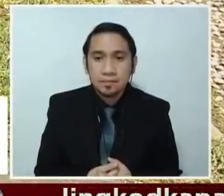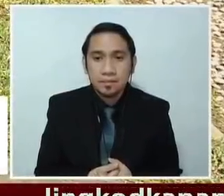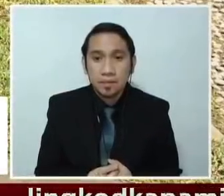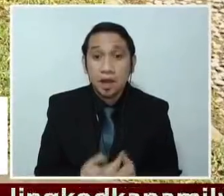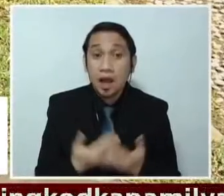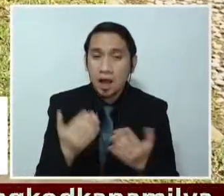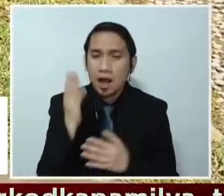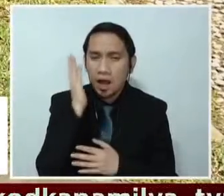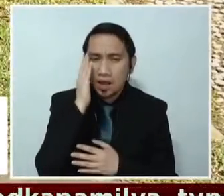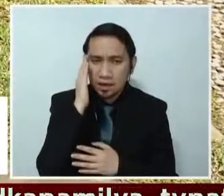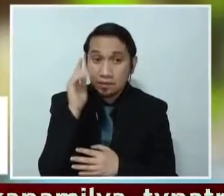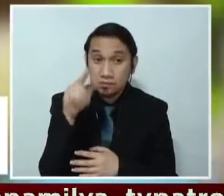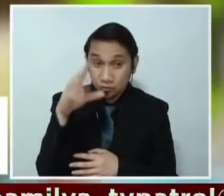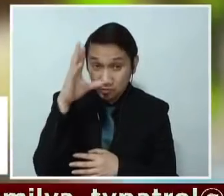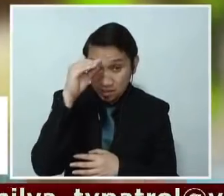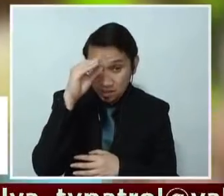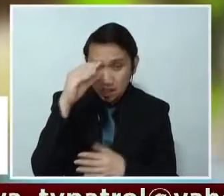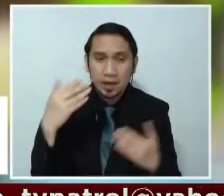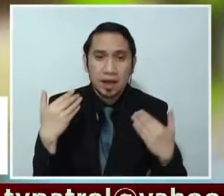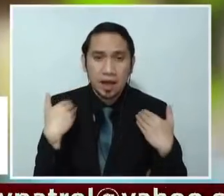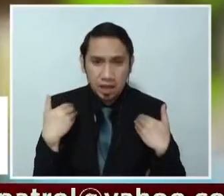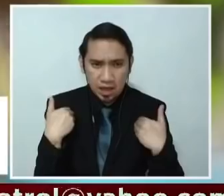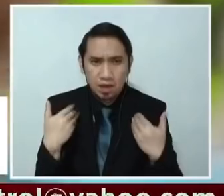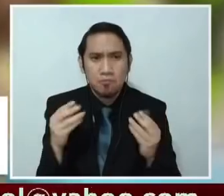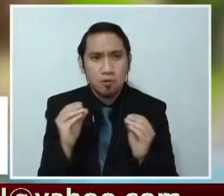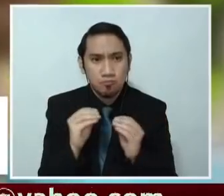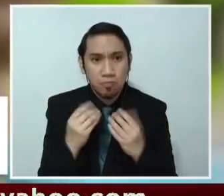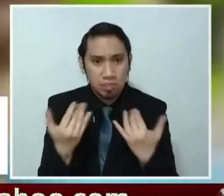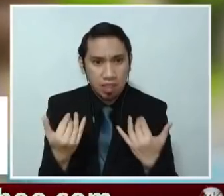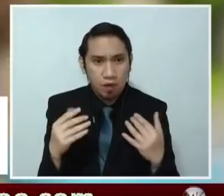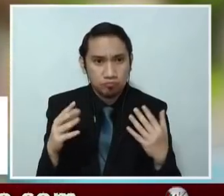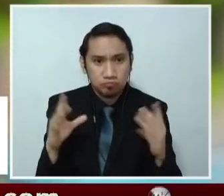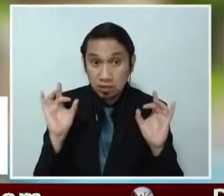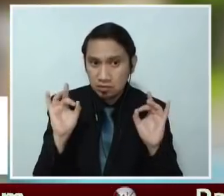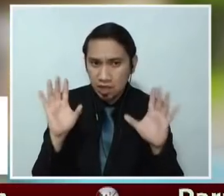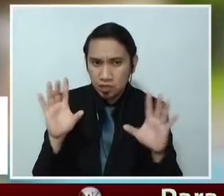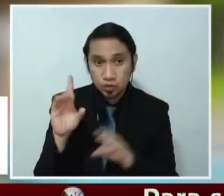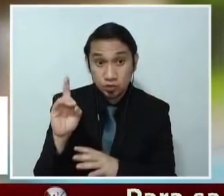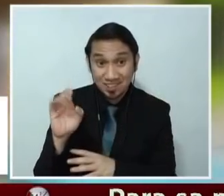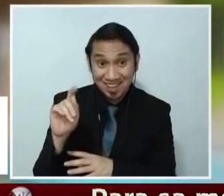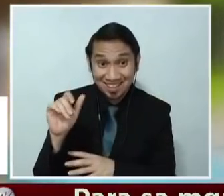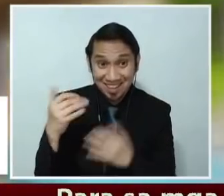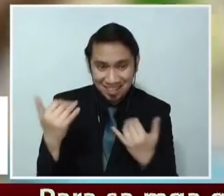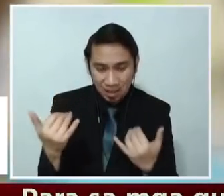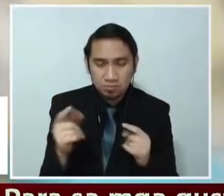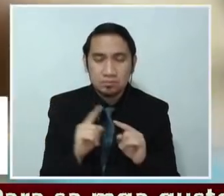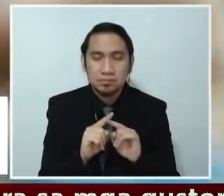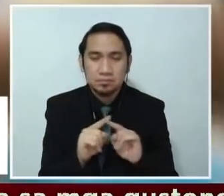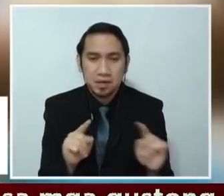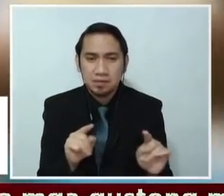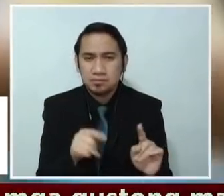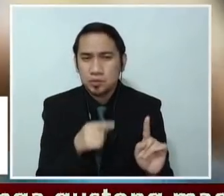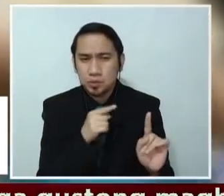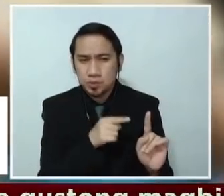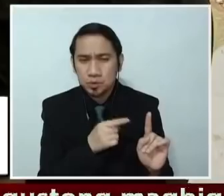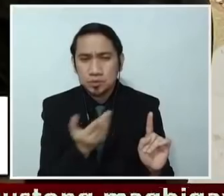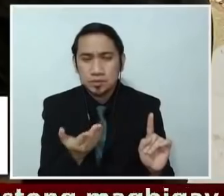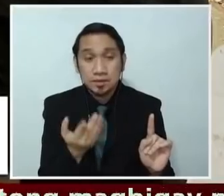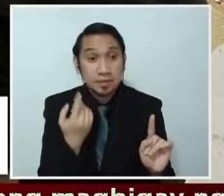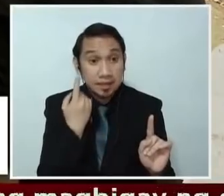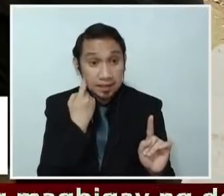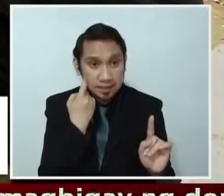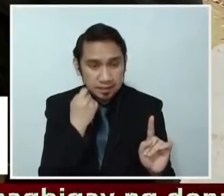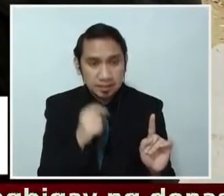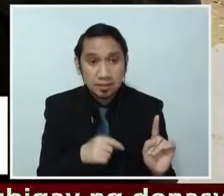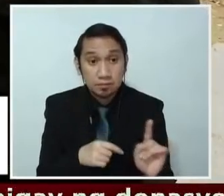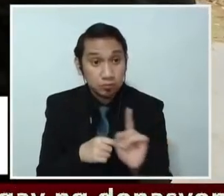Alam ni Mang Ray na may mas matindi at mas nakakahawang variant ang COVID-19. Pero isa siya sa mga sumugod kanina sa